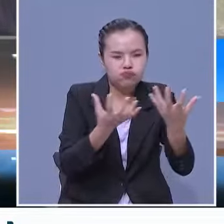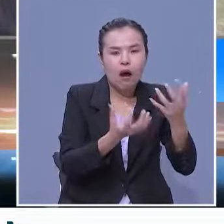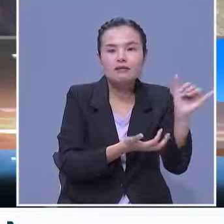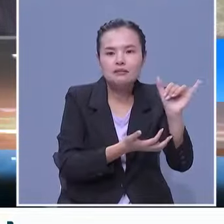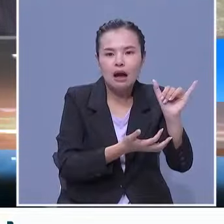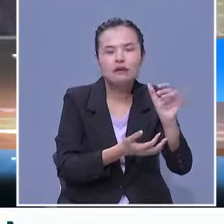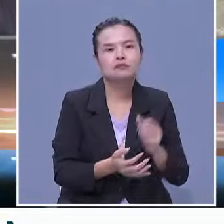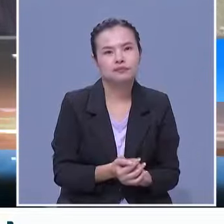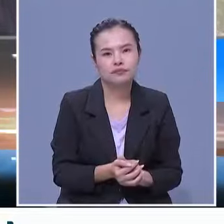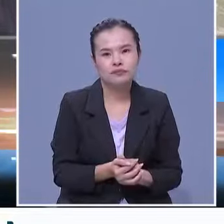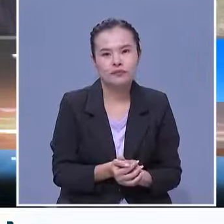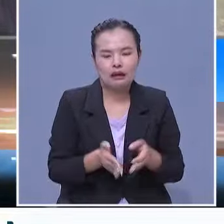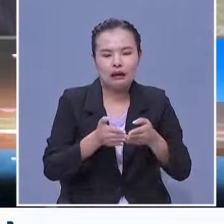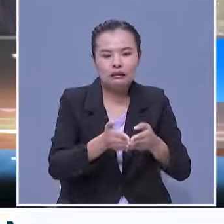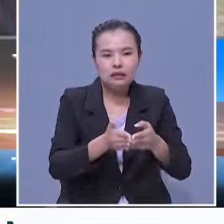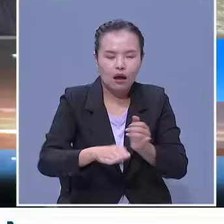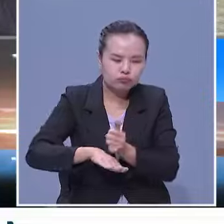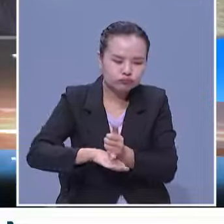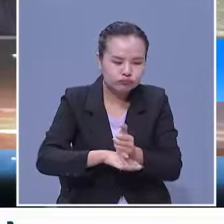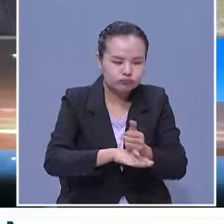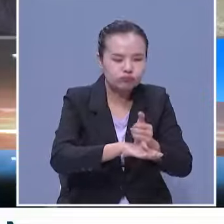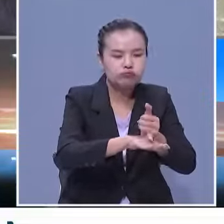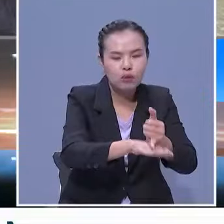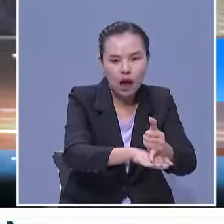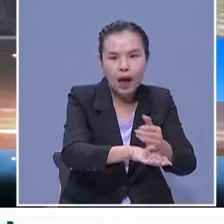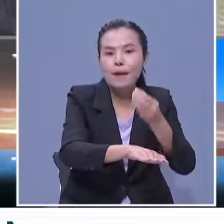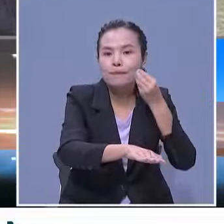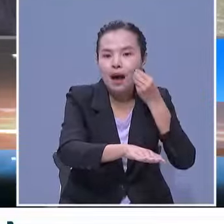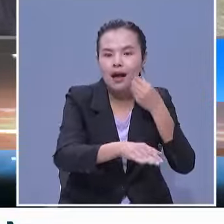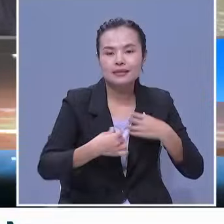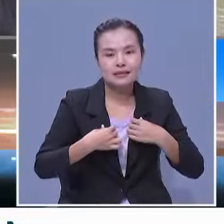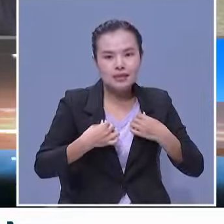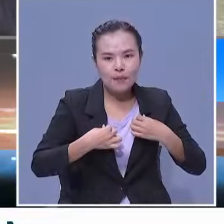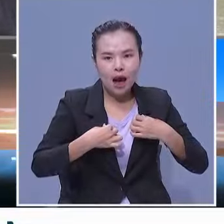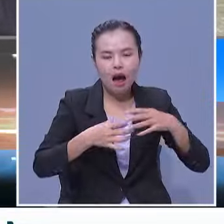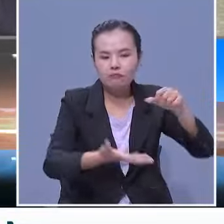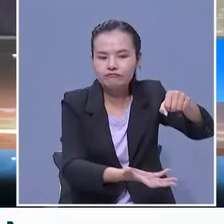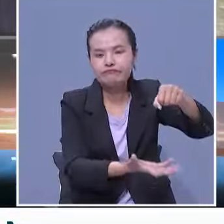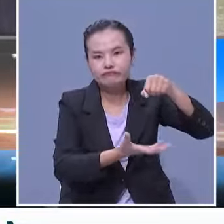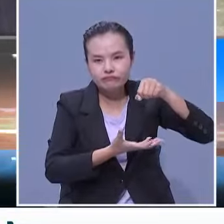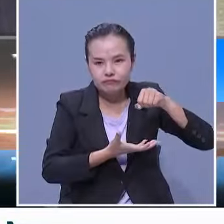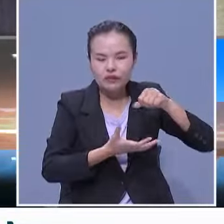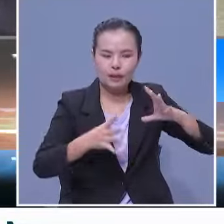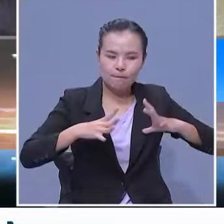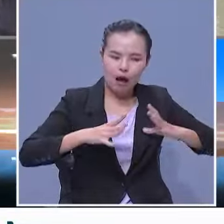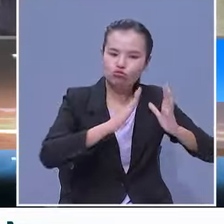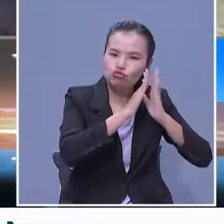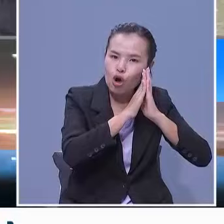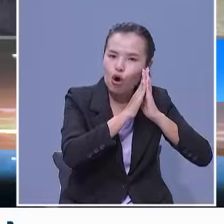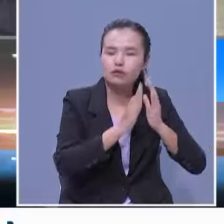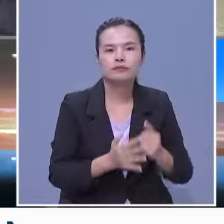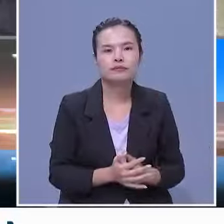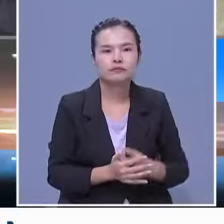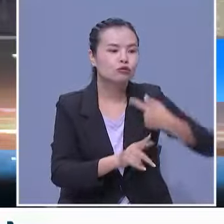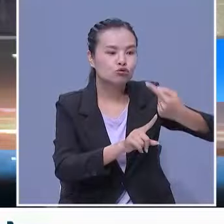ก็จะต้องอาศัยนั่งเรือของกู้ภัยนี่แหละค่ะเข้าไปในบ้านเพื่อเก็บเสื้อผ้าออกมาพักอาศัยที่อื่นก่อนนะคะ